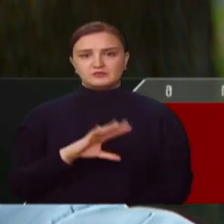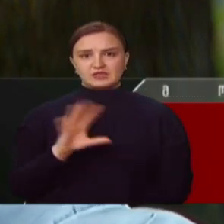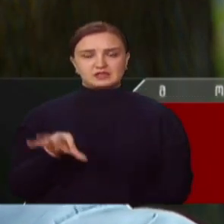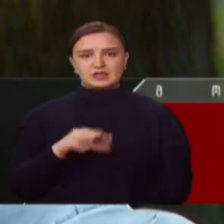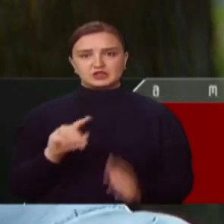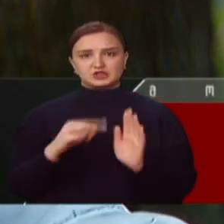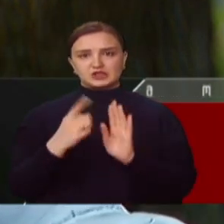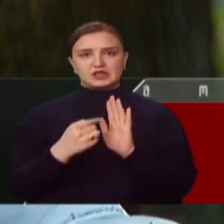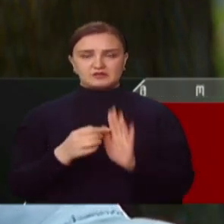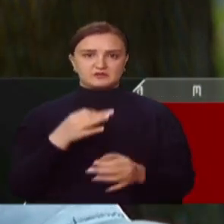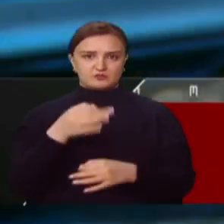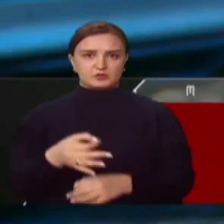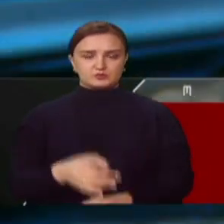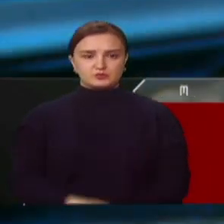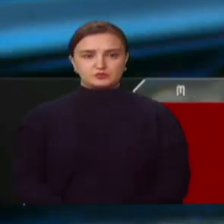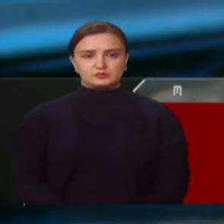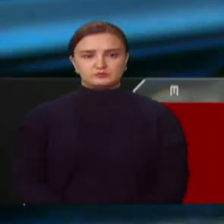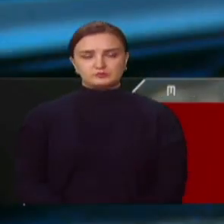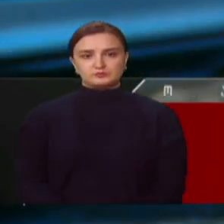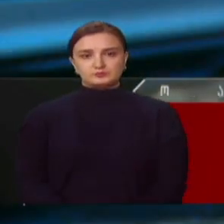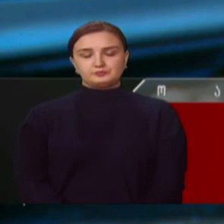ყველანაირ შეკითხვაზე უპასუხოთ